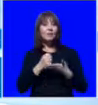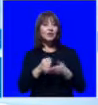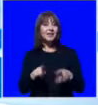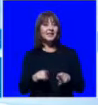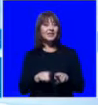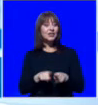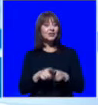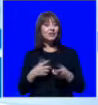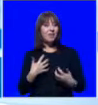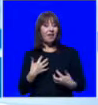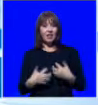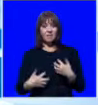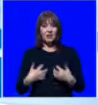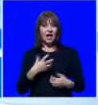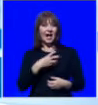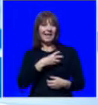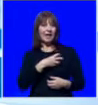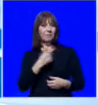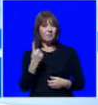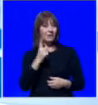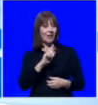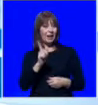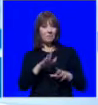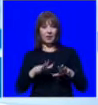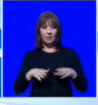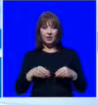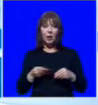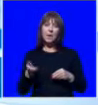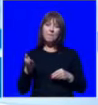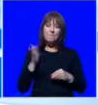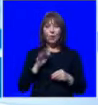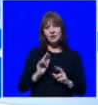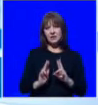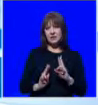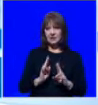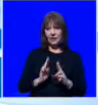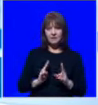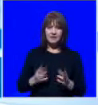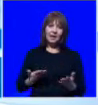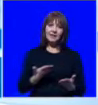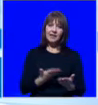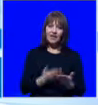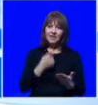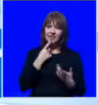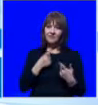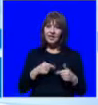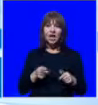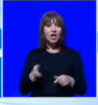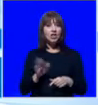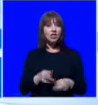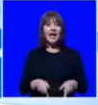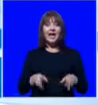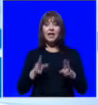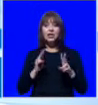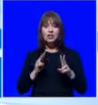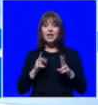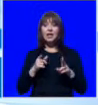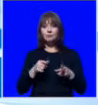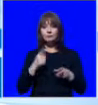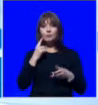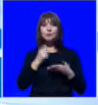напрежение. ГЕРБ първо не го приеха, после склониха той да влезе в зала. Ще реши ли обаче големите проблеми този